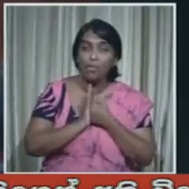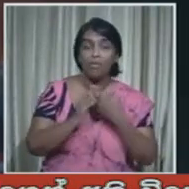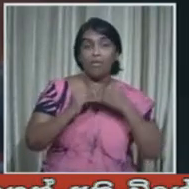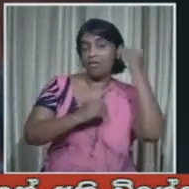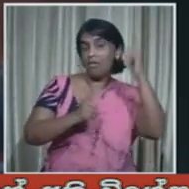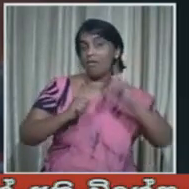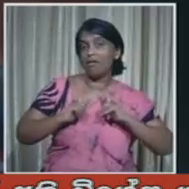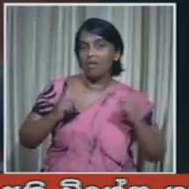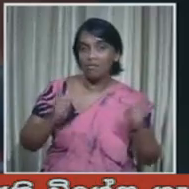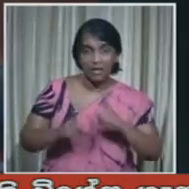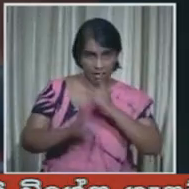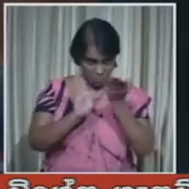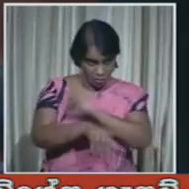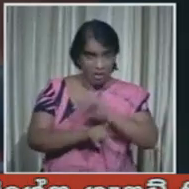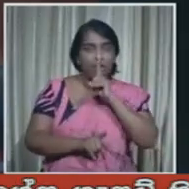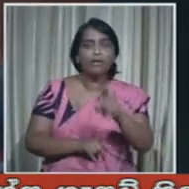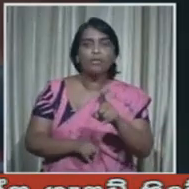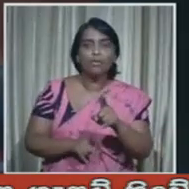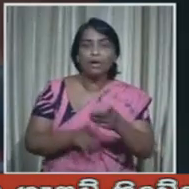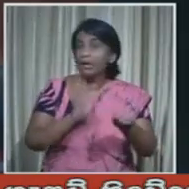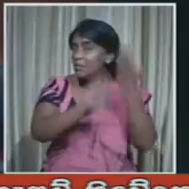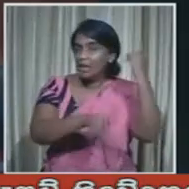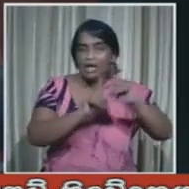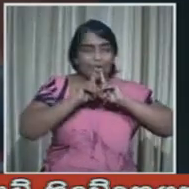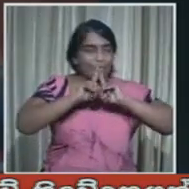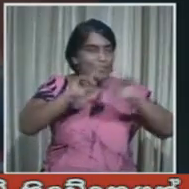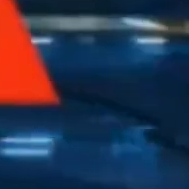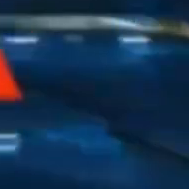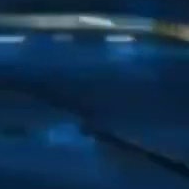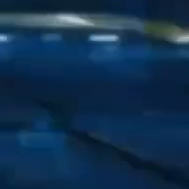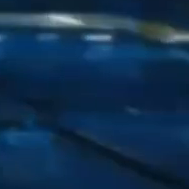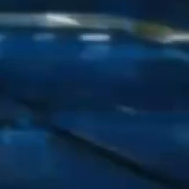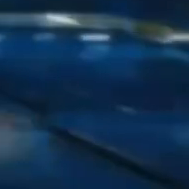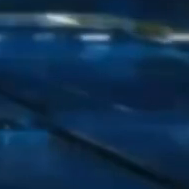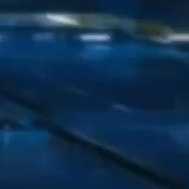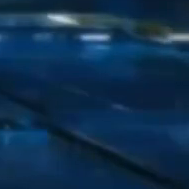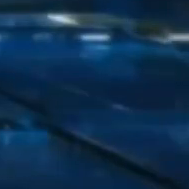අනාගතය මේවා කිව්වද මේකේ කවදාවත් මේ මන්ත්‍රීවරයා කතා කරපුවා නෙවෙයි